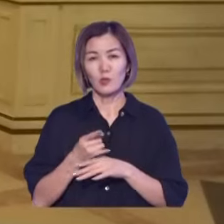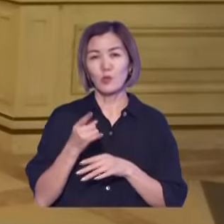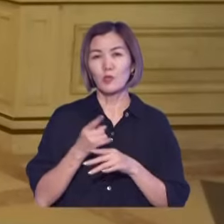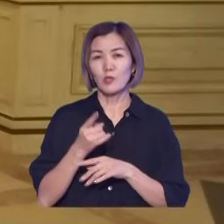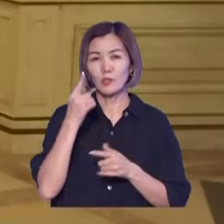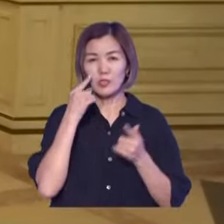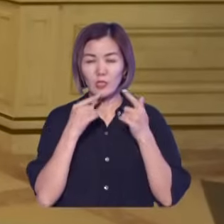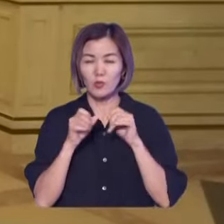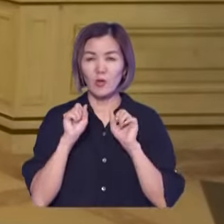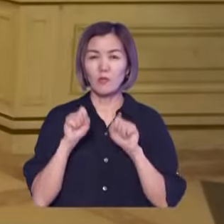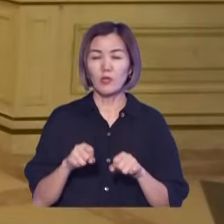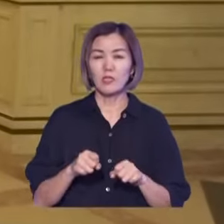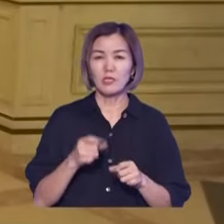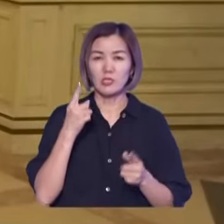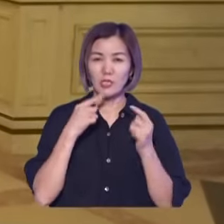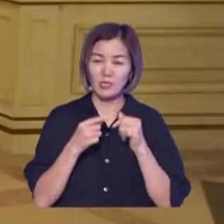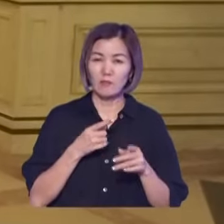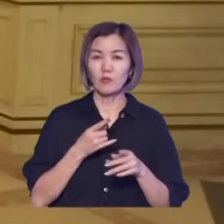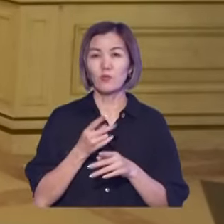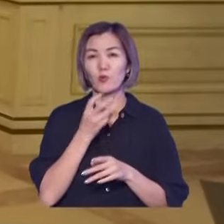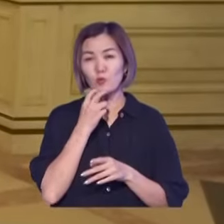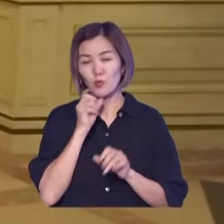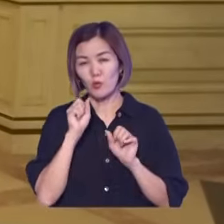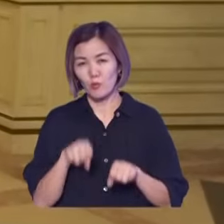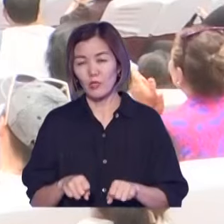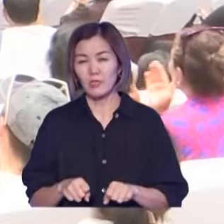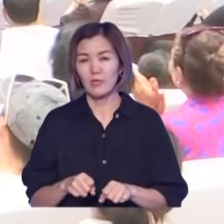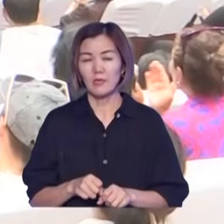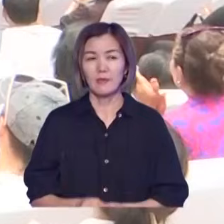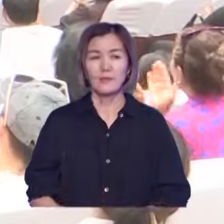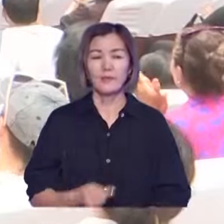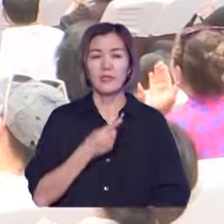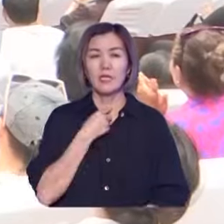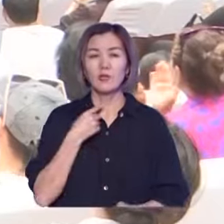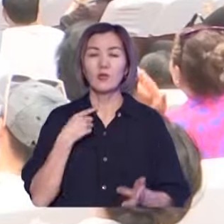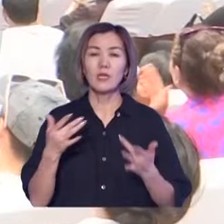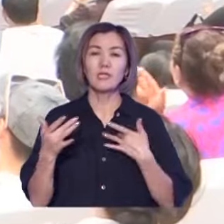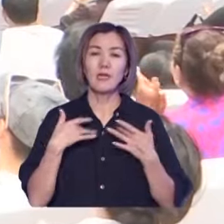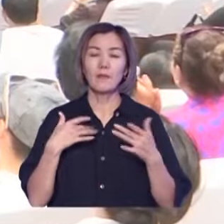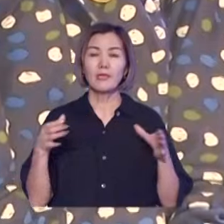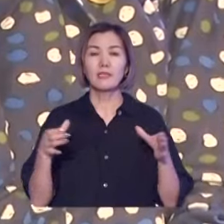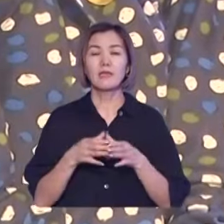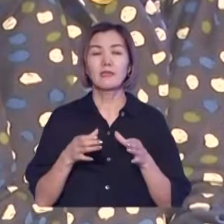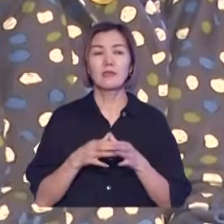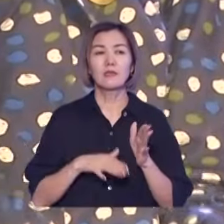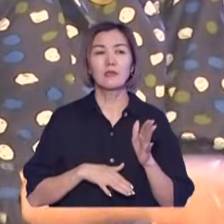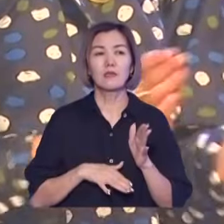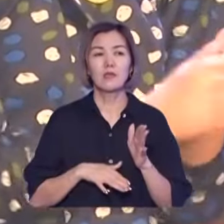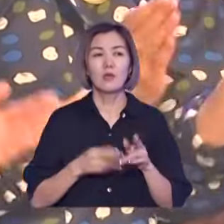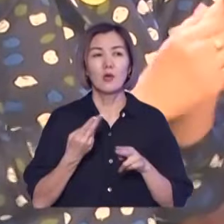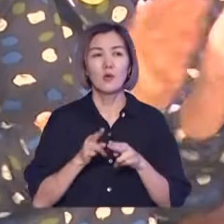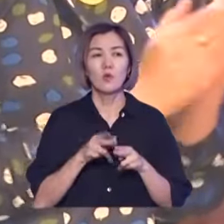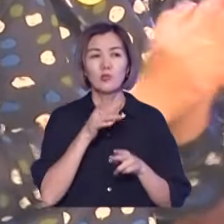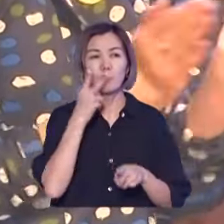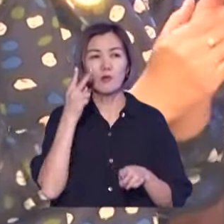отырып, жылатып, жылатып отырып, күлдіретін дүниелер көп. Талдықорған драма театрының биылғы қарқыны жақсы, осы маусымды